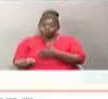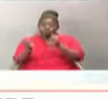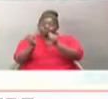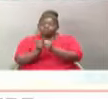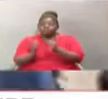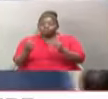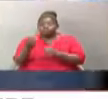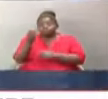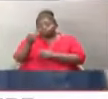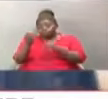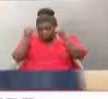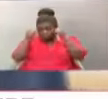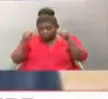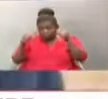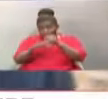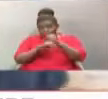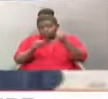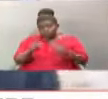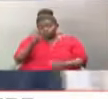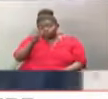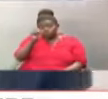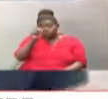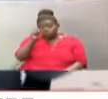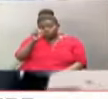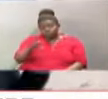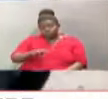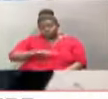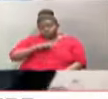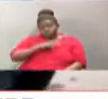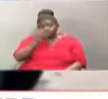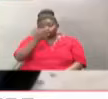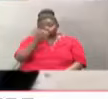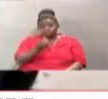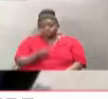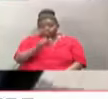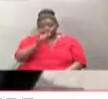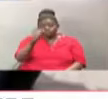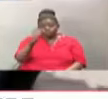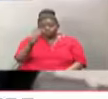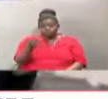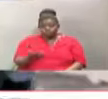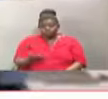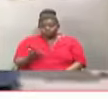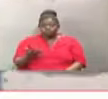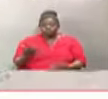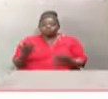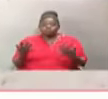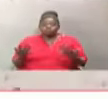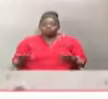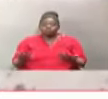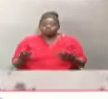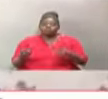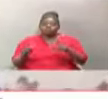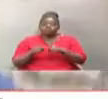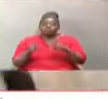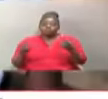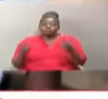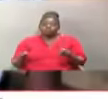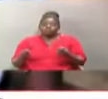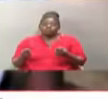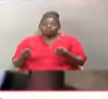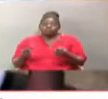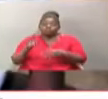enzibe. Abakwate Robert Kato emyaka 36 ne Joseph Sesimbo emyaka 38 batuuze ku kyalo Kijulujulu mu ggombolola